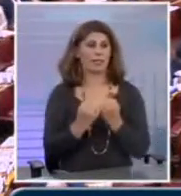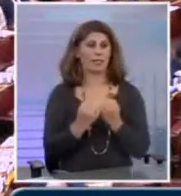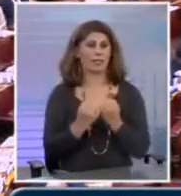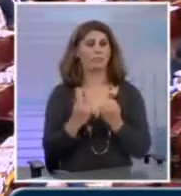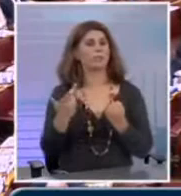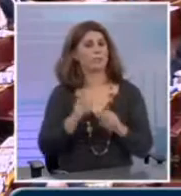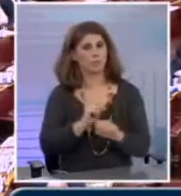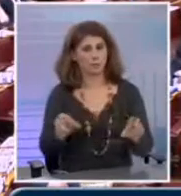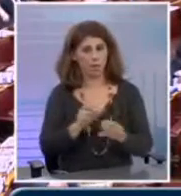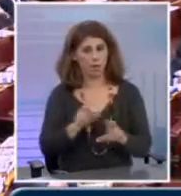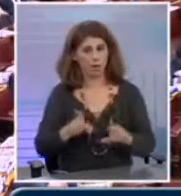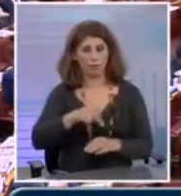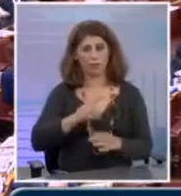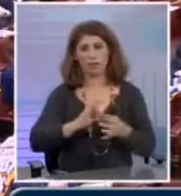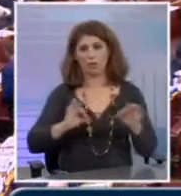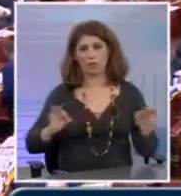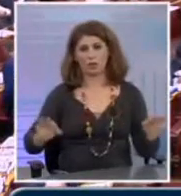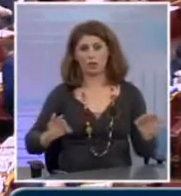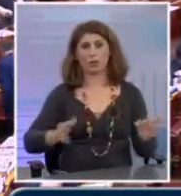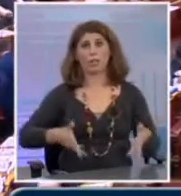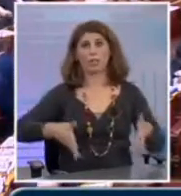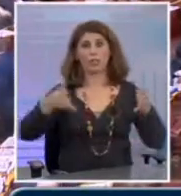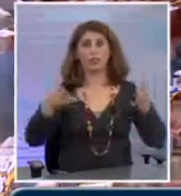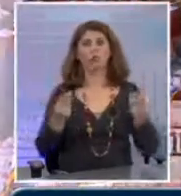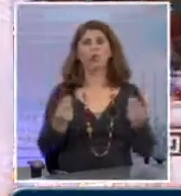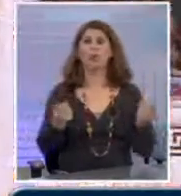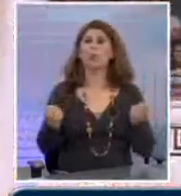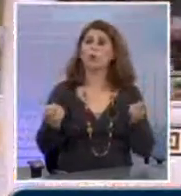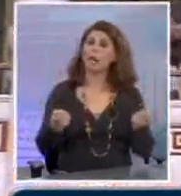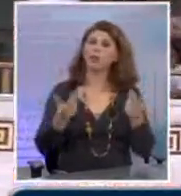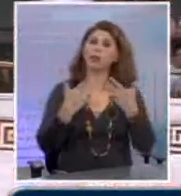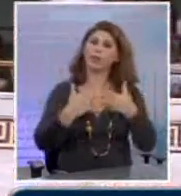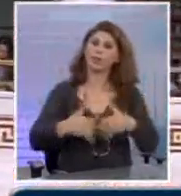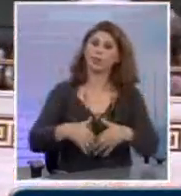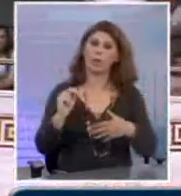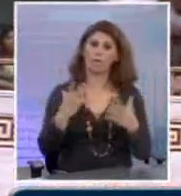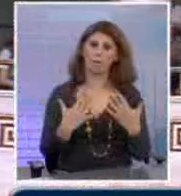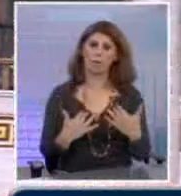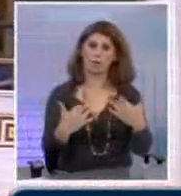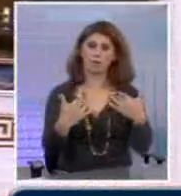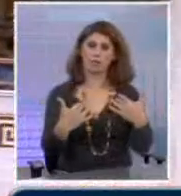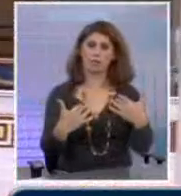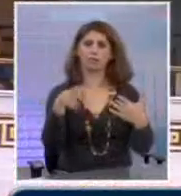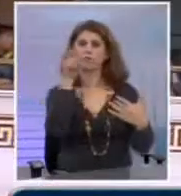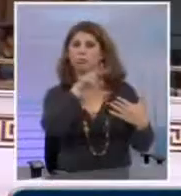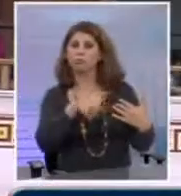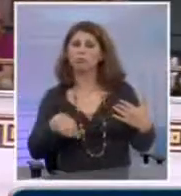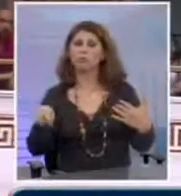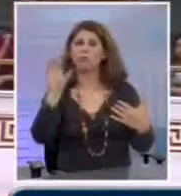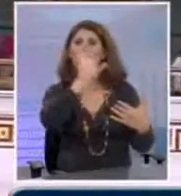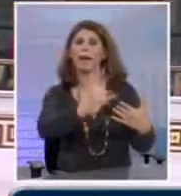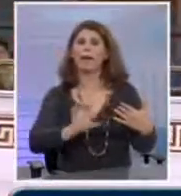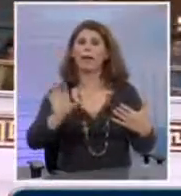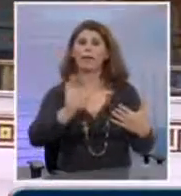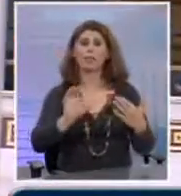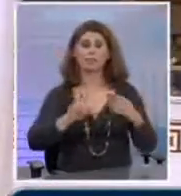αφού ενημερώθηκαν για την ιστορία του κτηρίου και τον τρόπο οργάνωσης και λειτουργίας της Βουλής και ξεναγήθηκαν στην έκθεση της